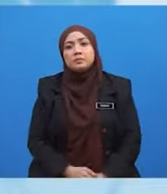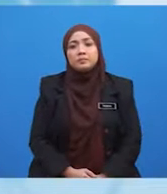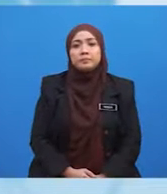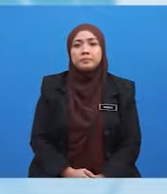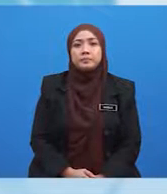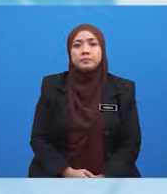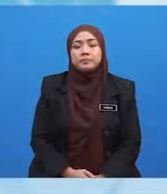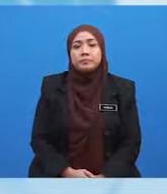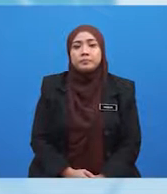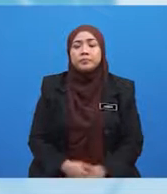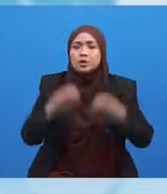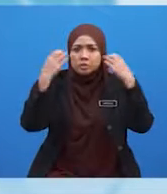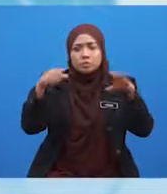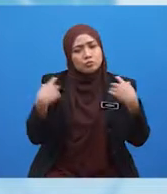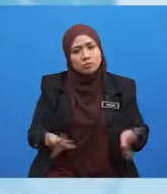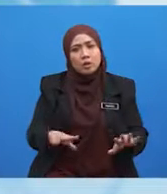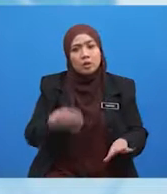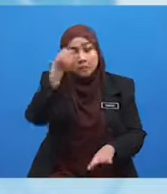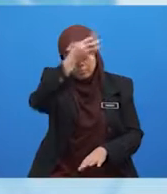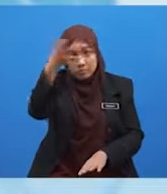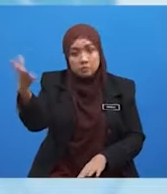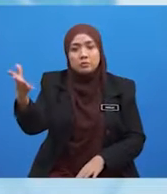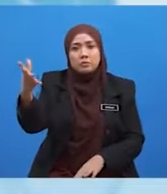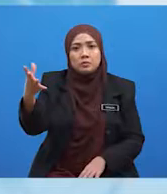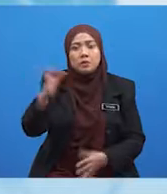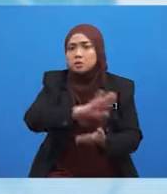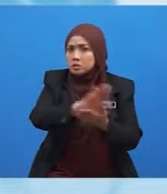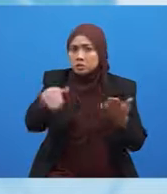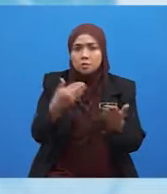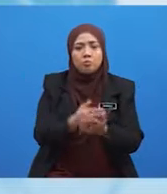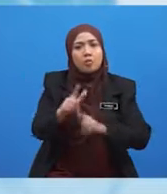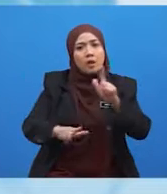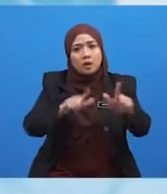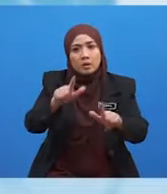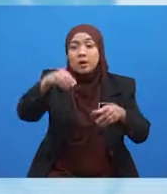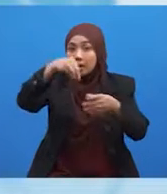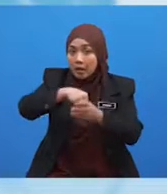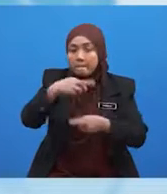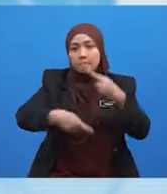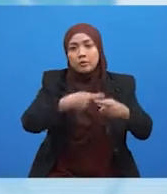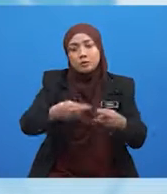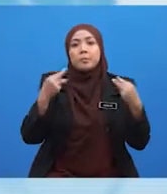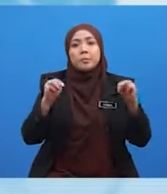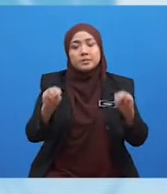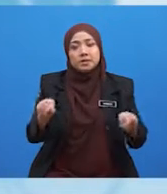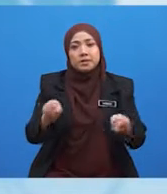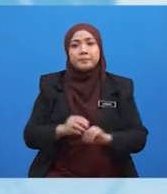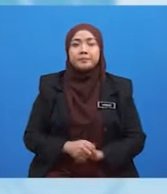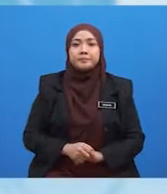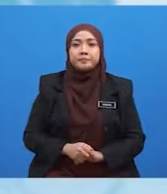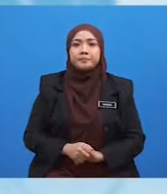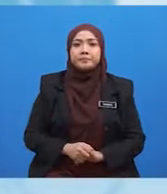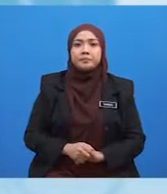sekian Hai Cikgu telah pun menerangkan kesemua langkah dalam proses pemasaran